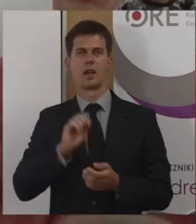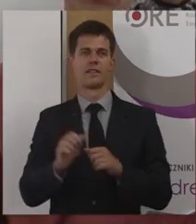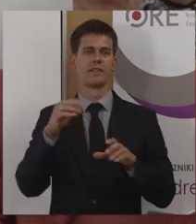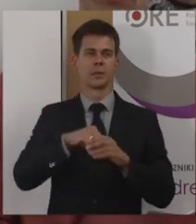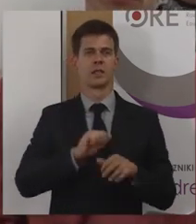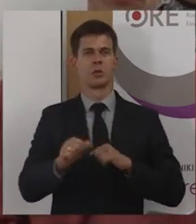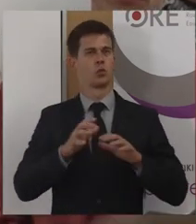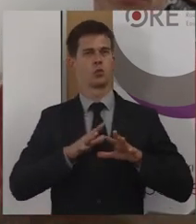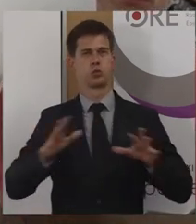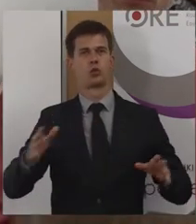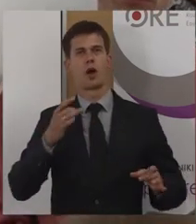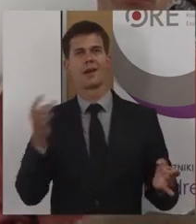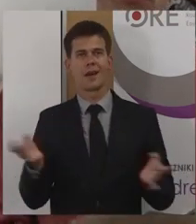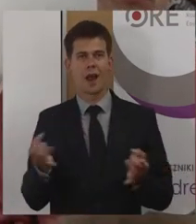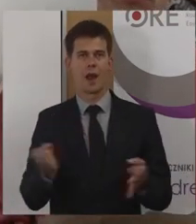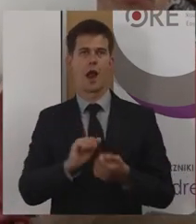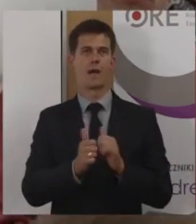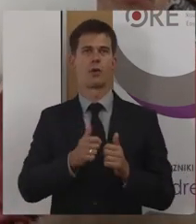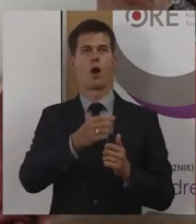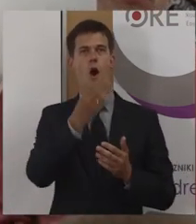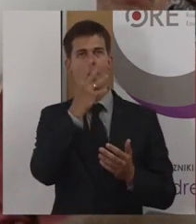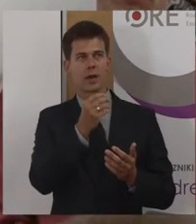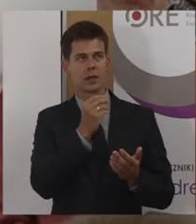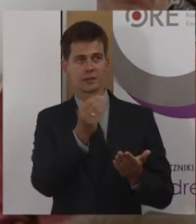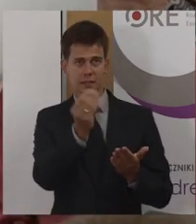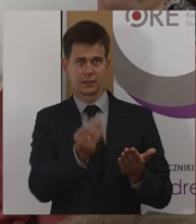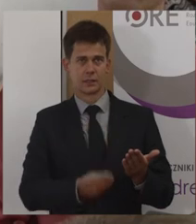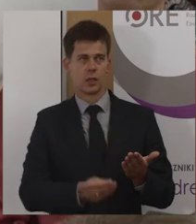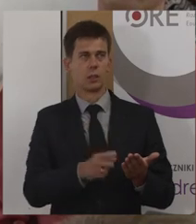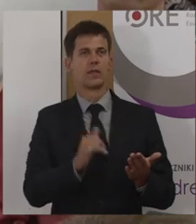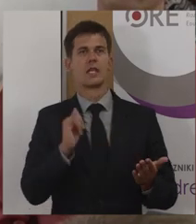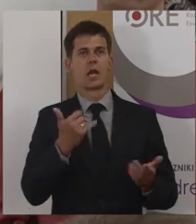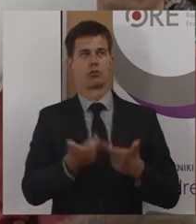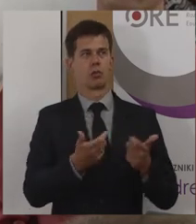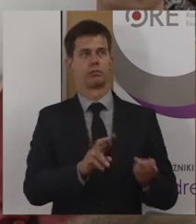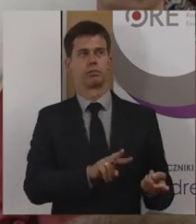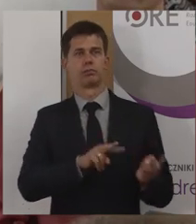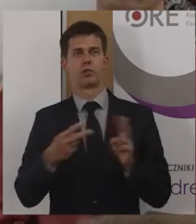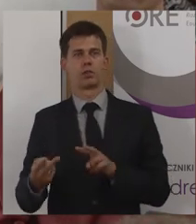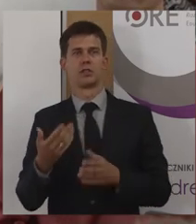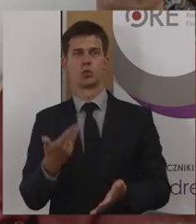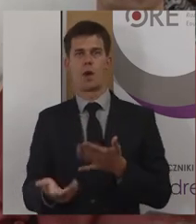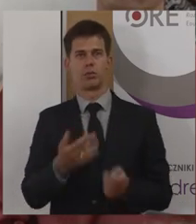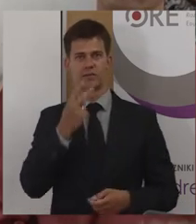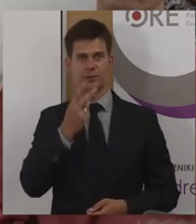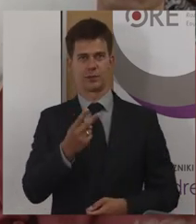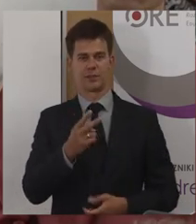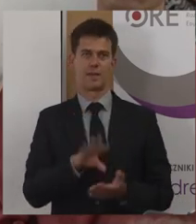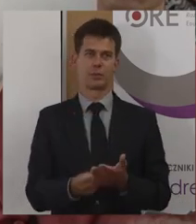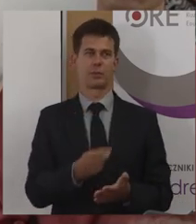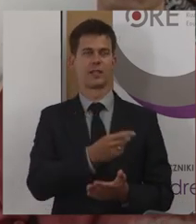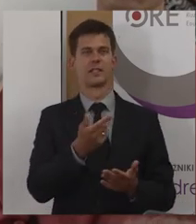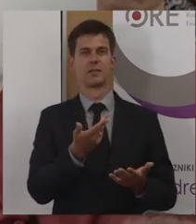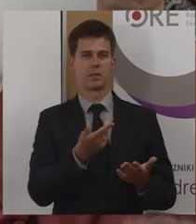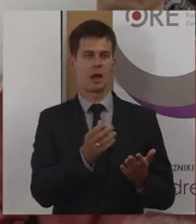animacji, typu gier, typu jakich doświadczeń. Jak to przełożyć na te dzieci słabowidzące taką animację, dla